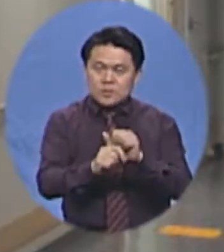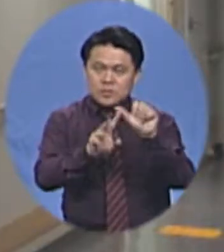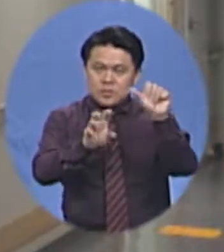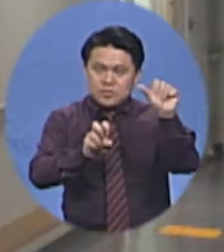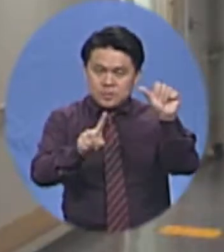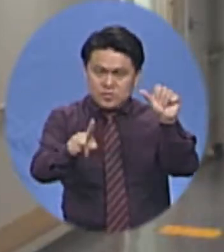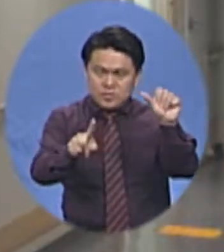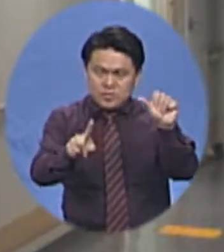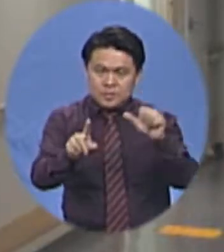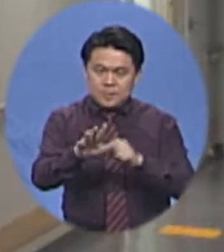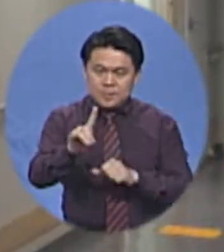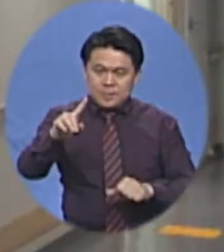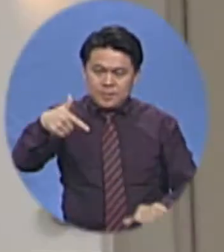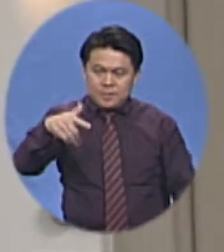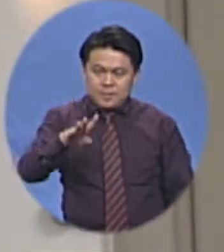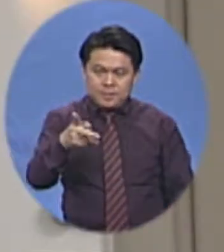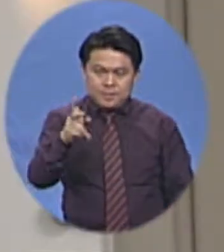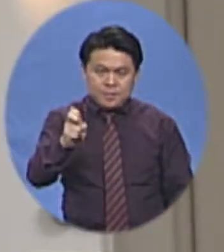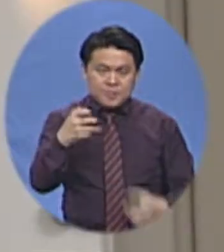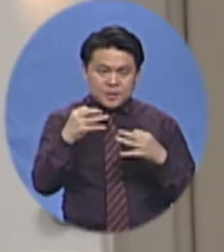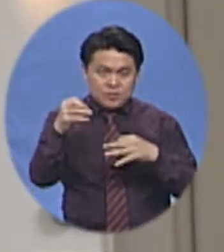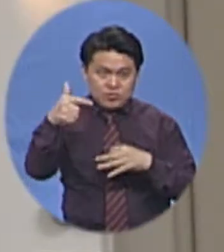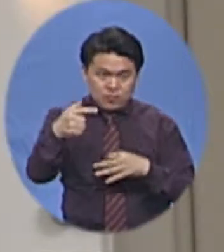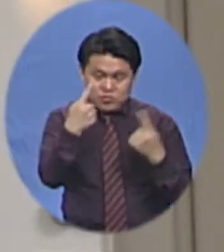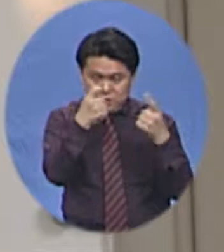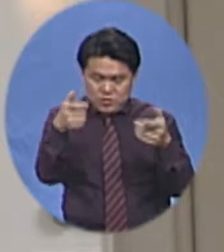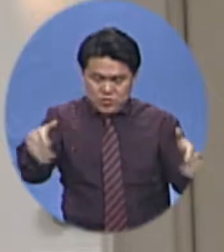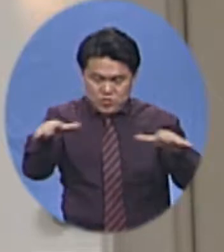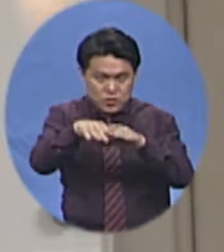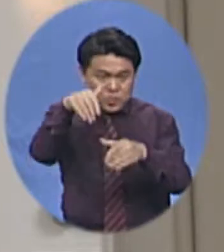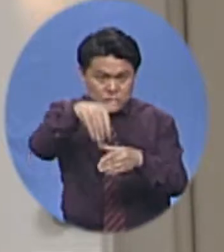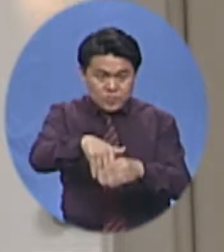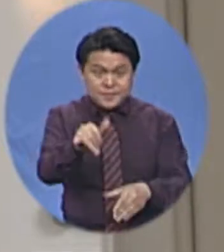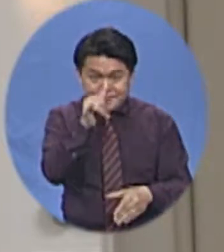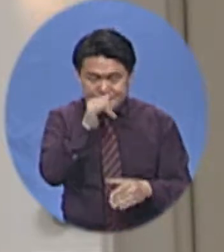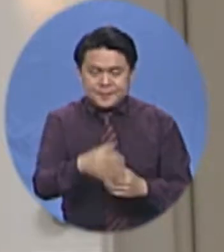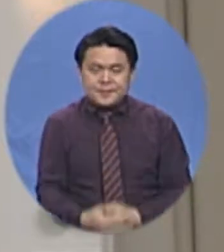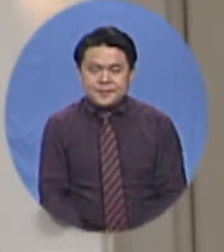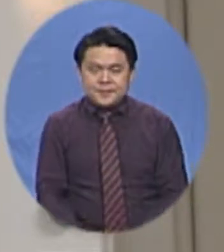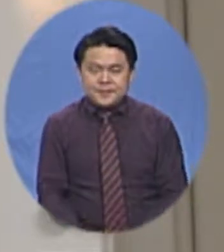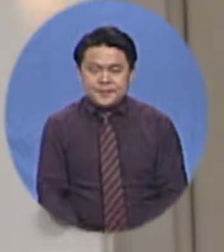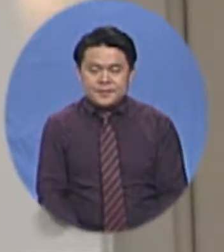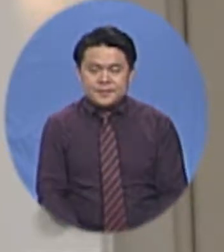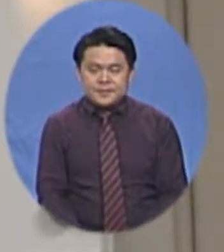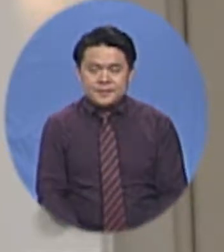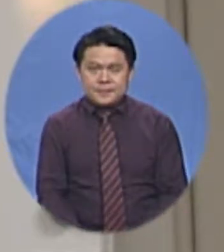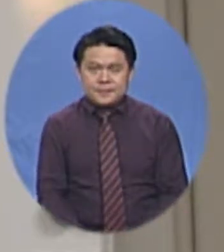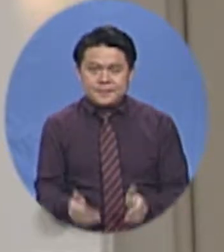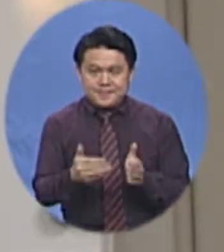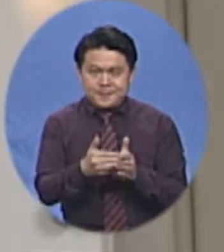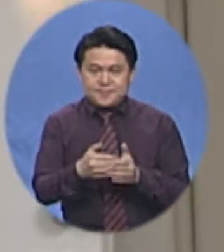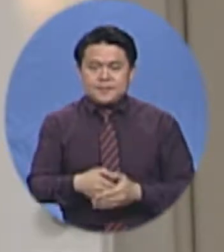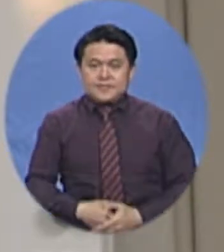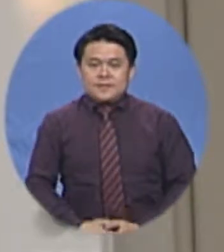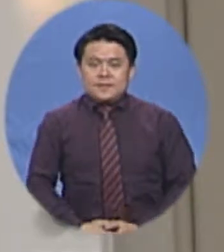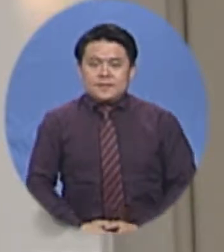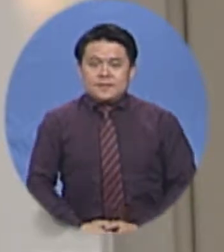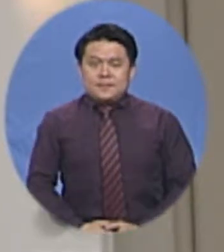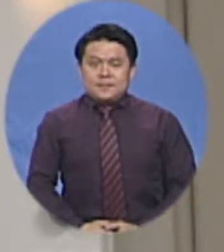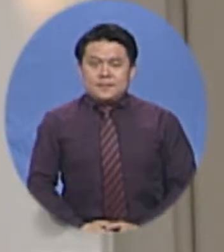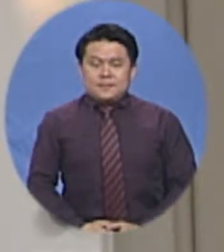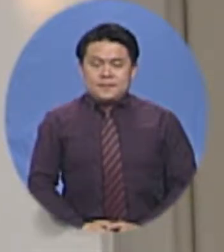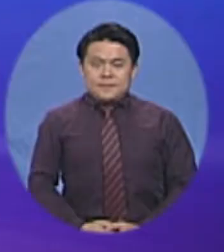31일 백범 김구 기념관에서 진행될 예정입니다. 복지TV 뉴스 박준성입니다.